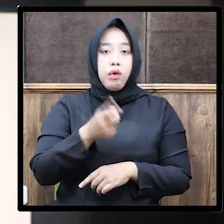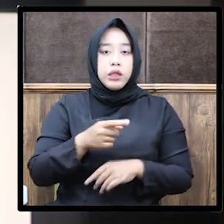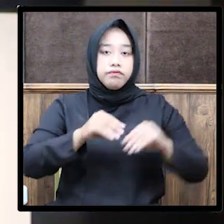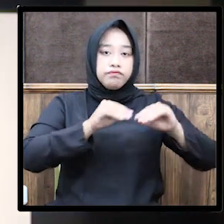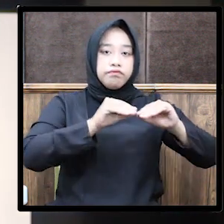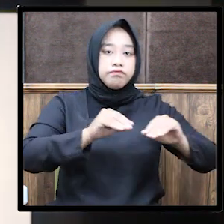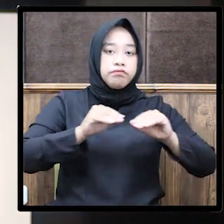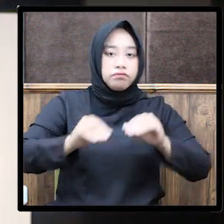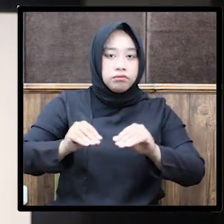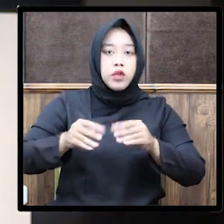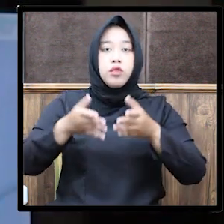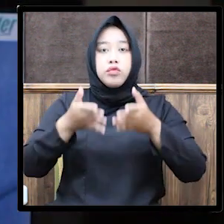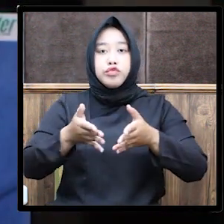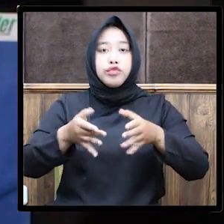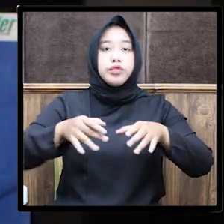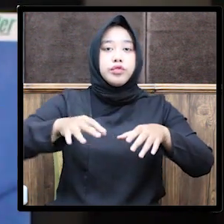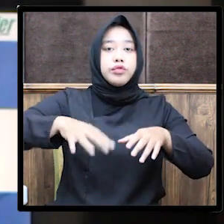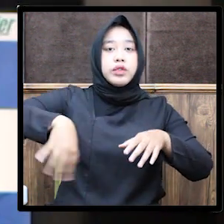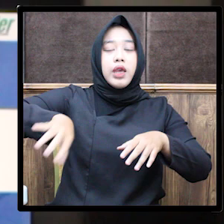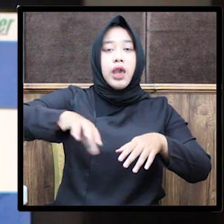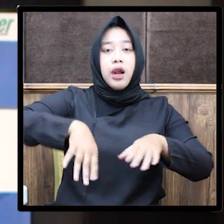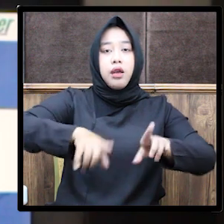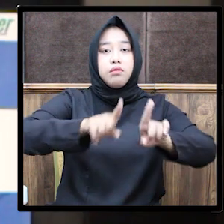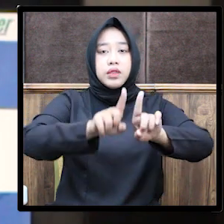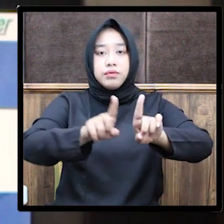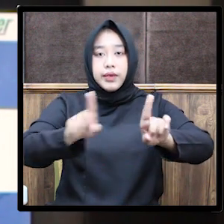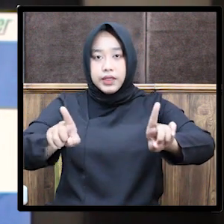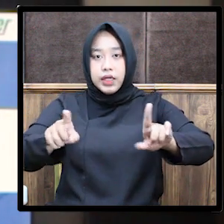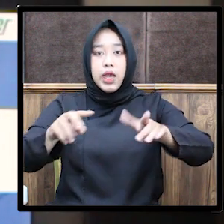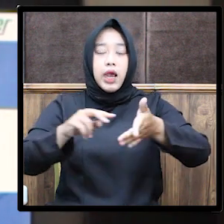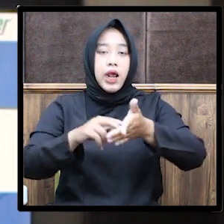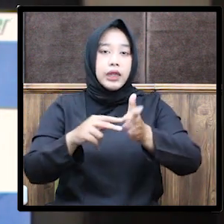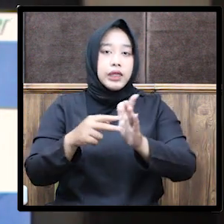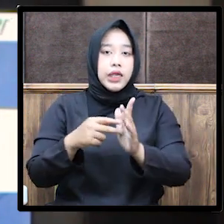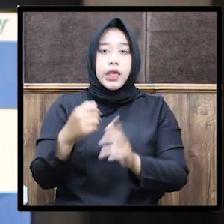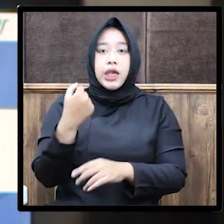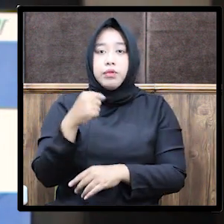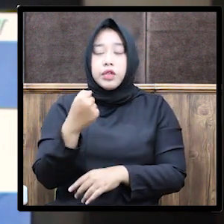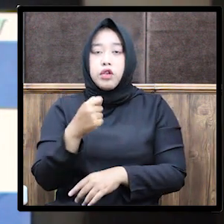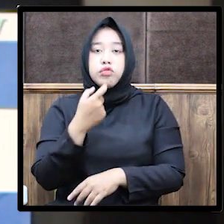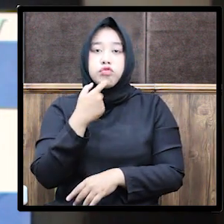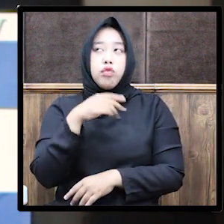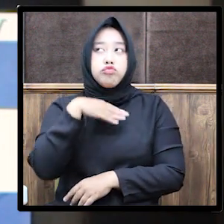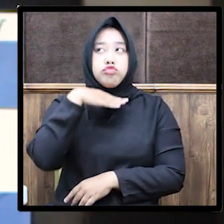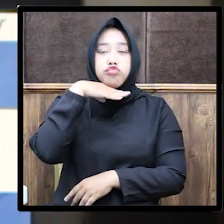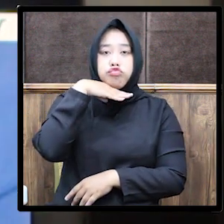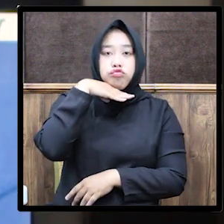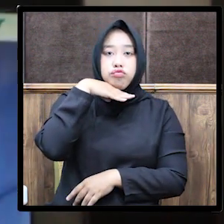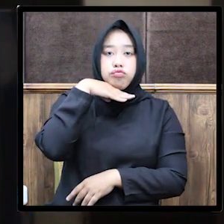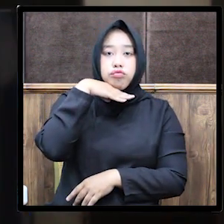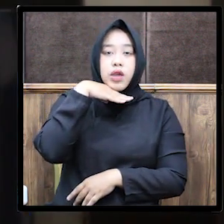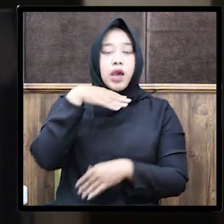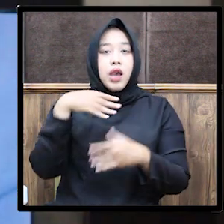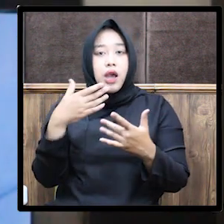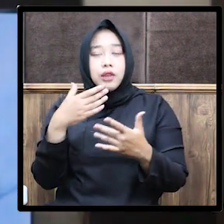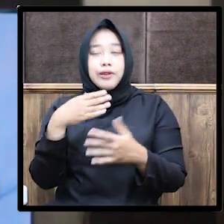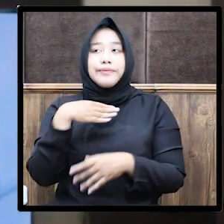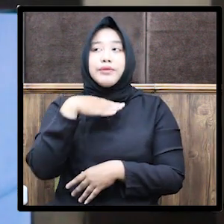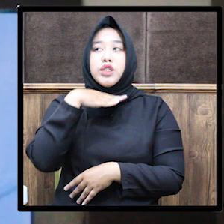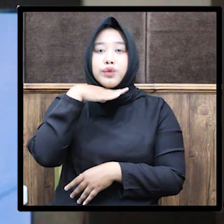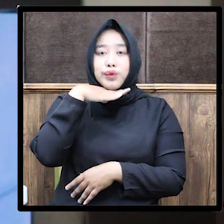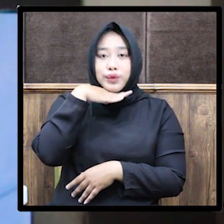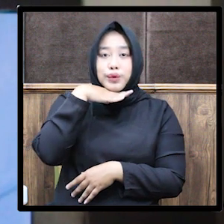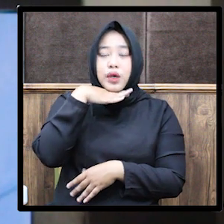kita masing-masing gitu. Artinya tidak bisa hanya sekedar menunggu dan kemudian apa namanya berharap